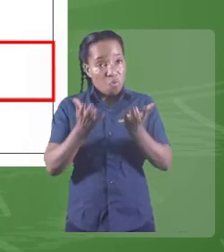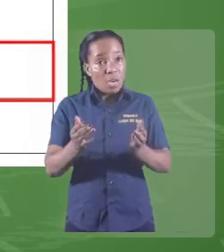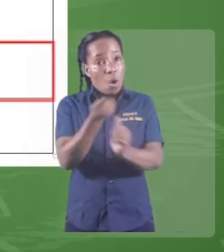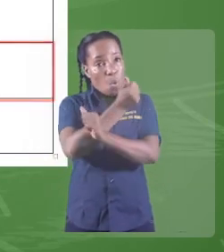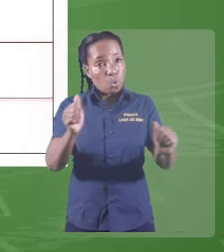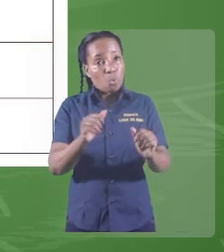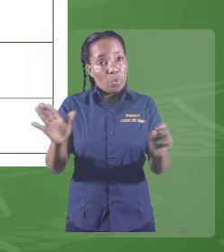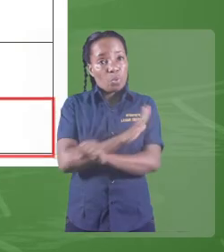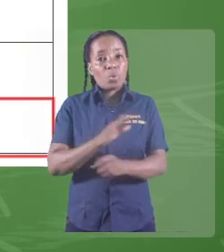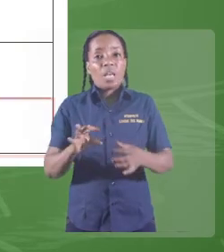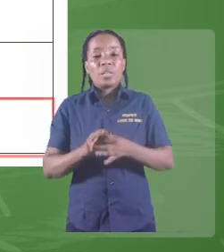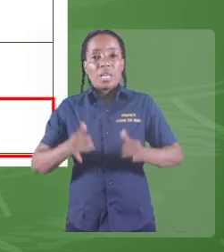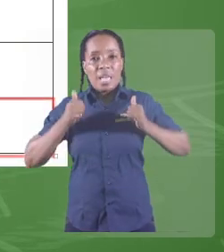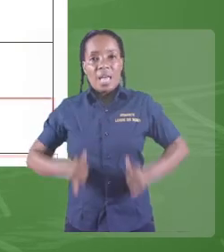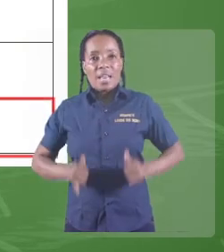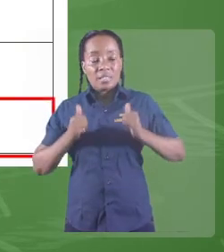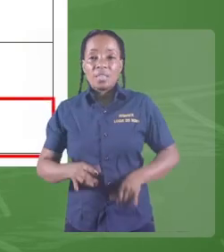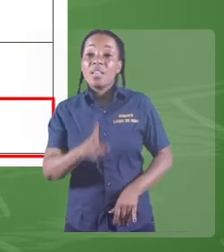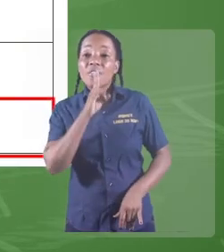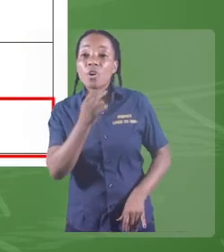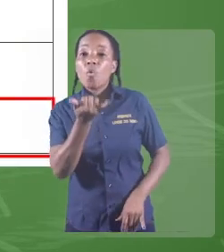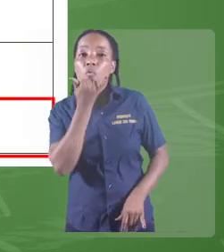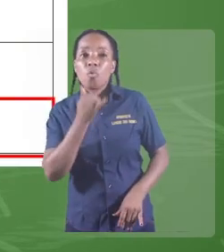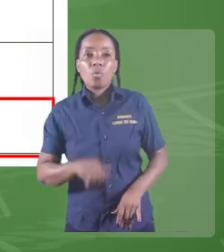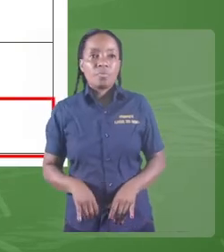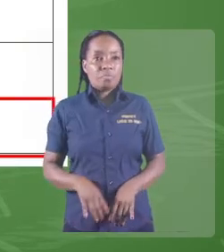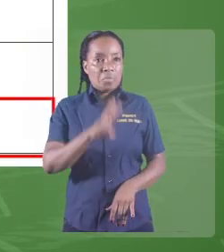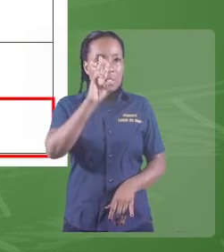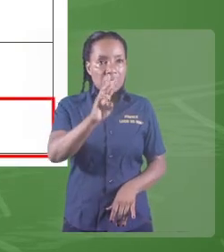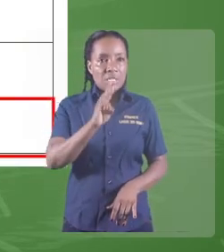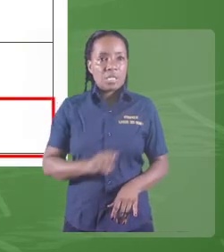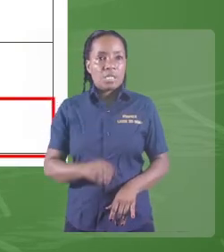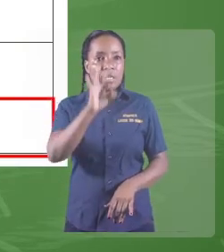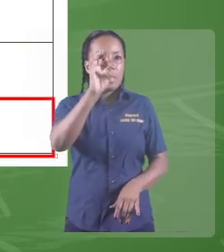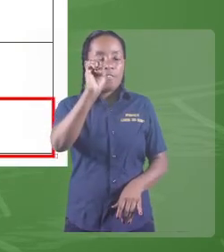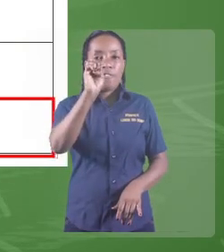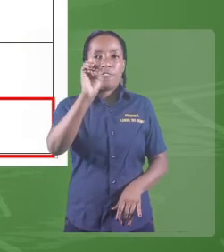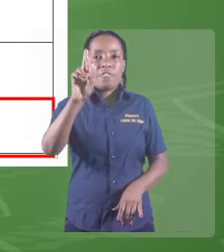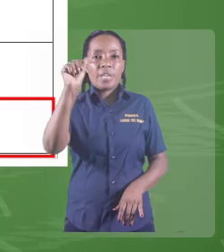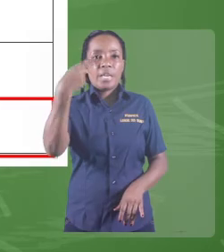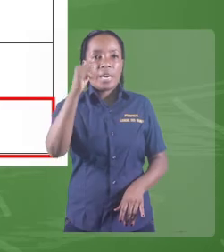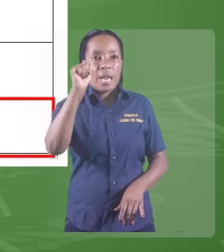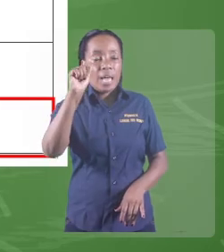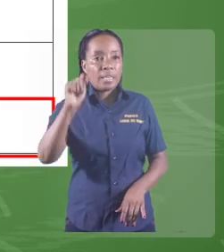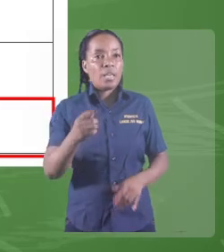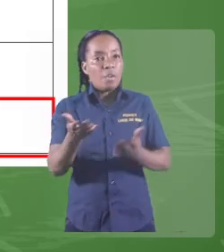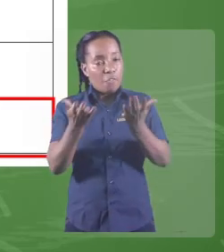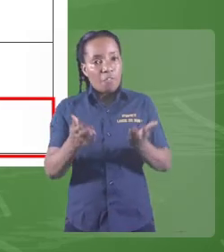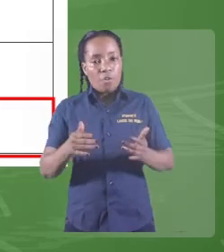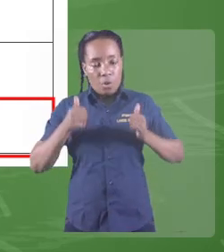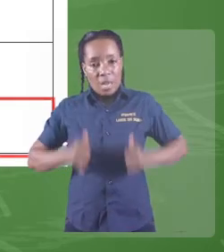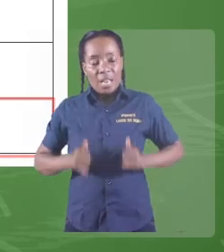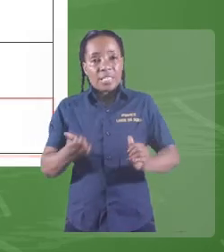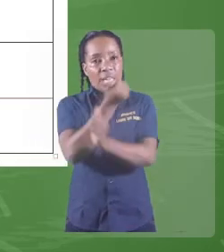faux? Et enfin, Ferhat Abbas prônait une Algérie indépendante en association avec la